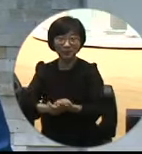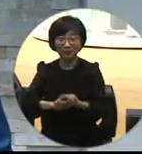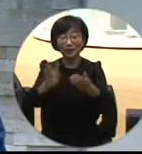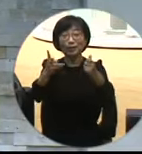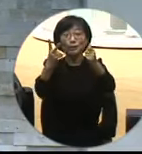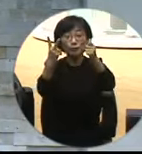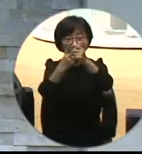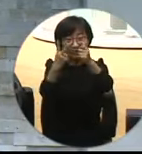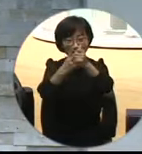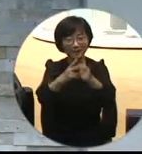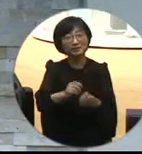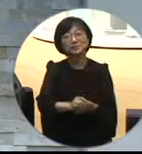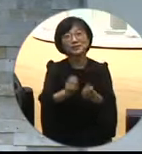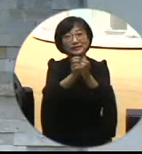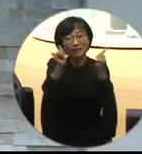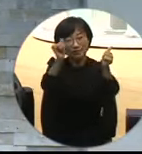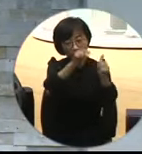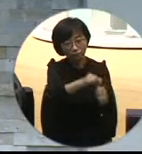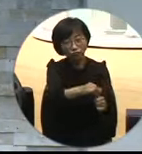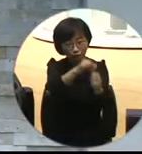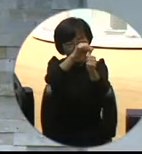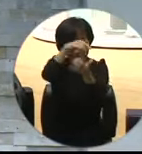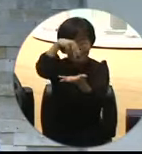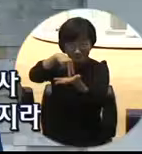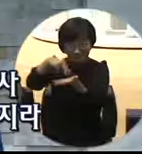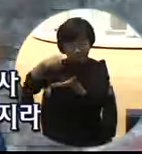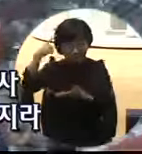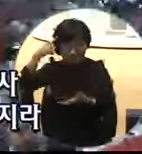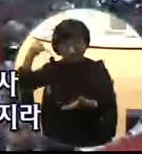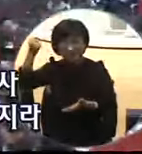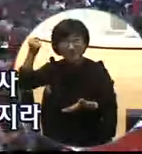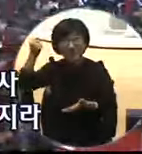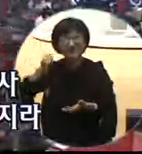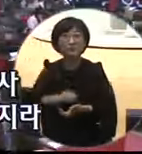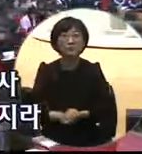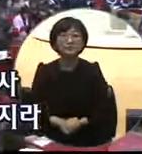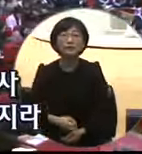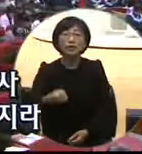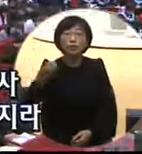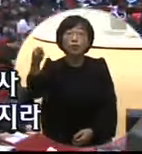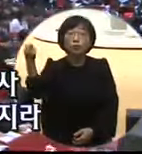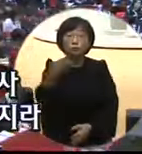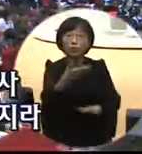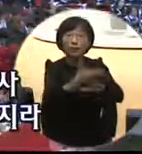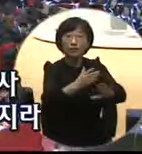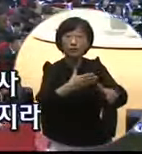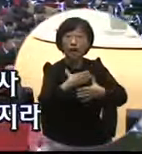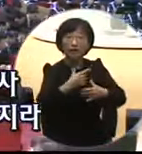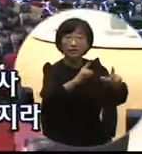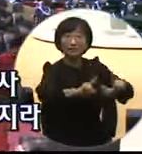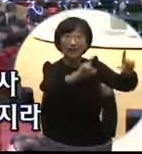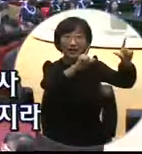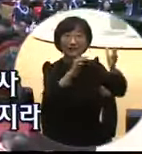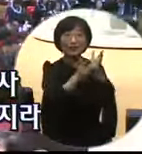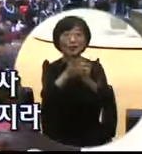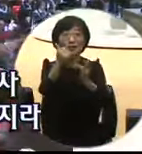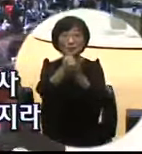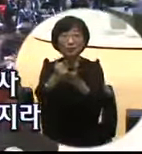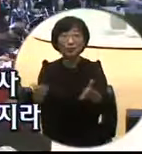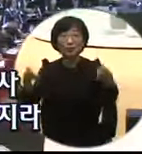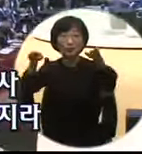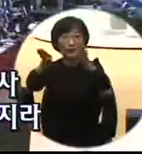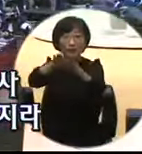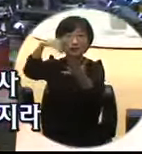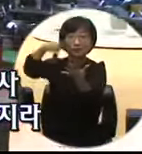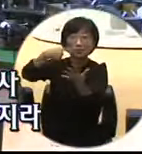관점이에요. 6절로 7절 봅니다. 또 다른 안식일에 예수께서 회당에 들어가서 가르치실 때